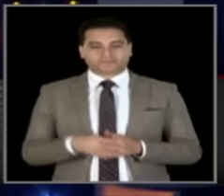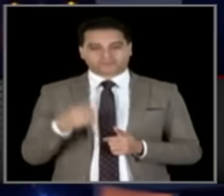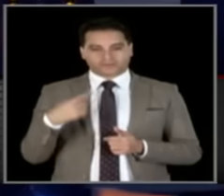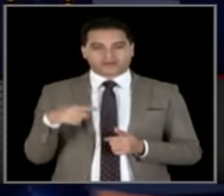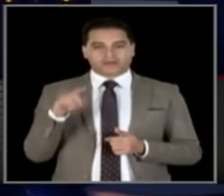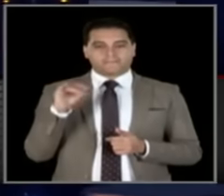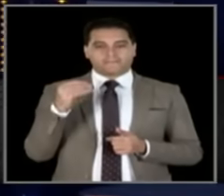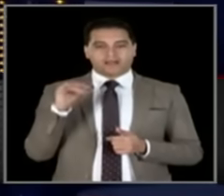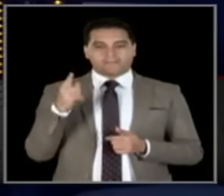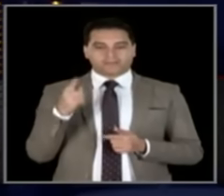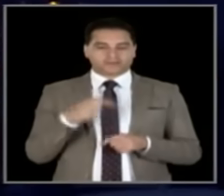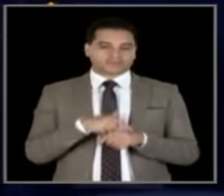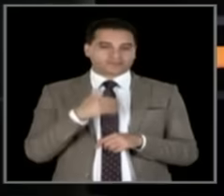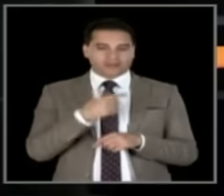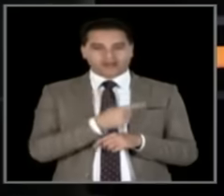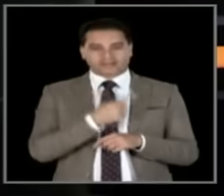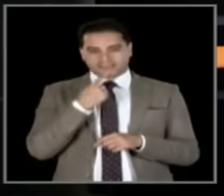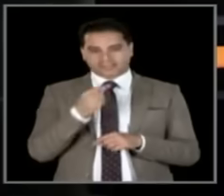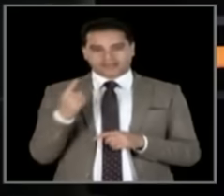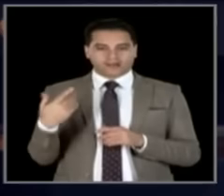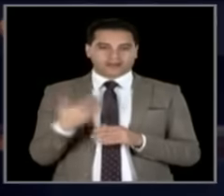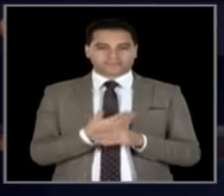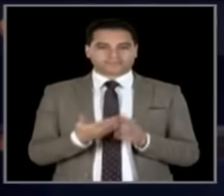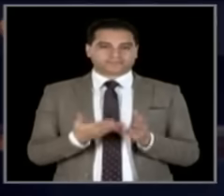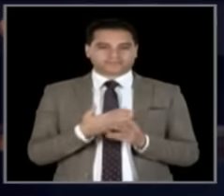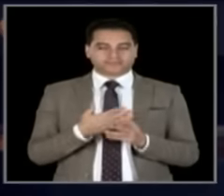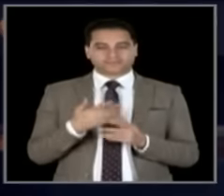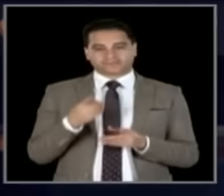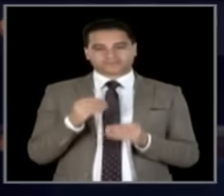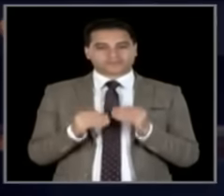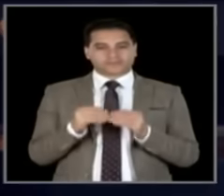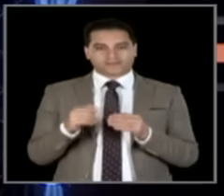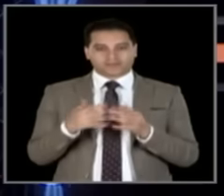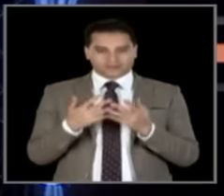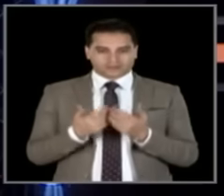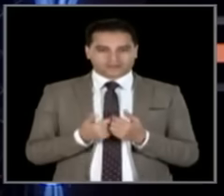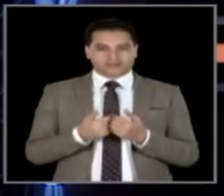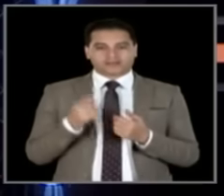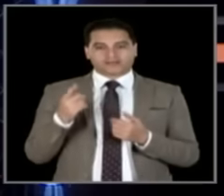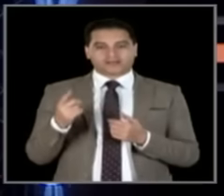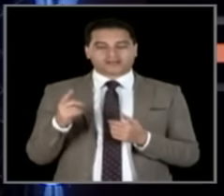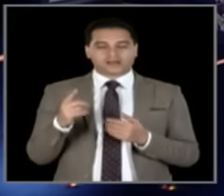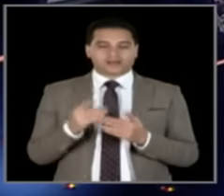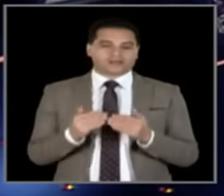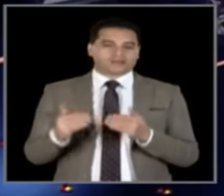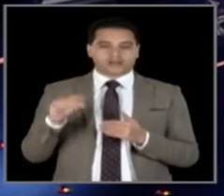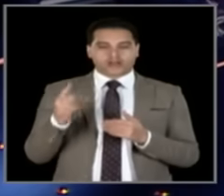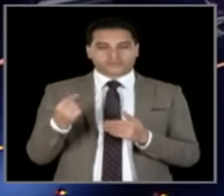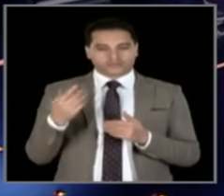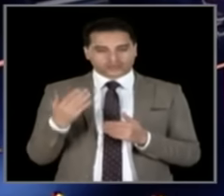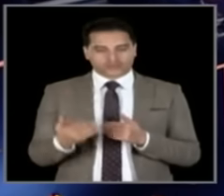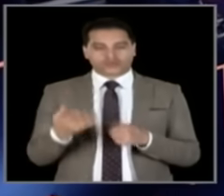محمد أبو القاسم اتأخرت ثانية. هي ثانية بالظبط. نتيجة اتغيرت. جامعة دمياط